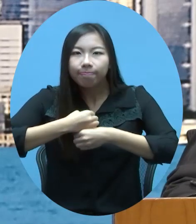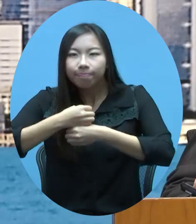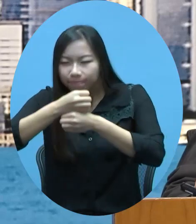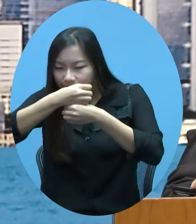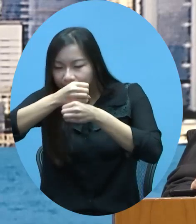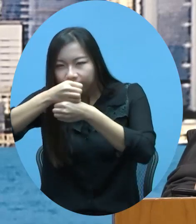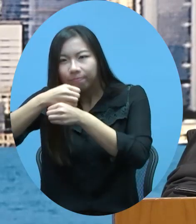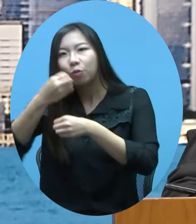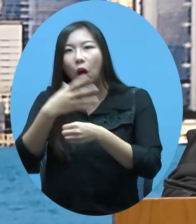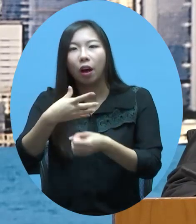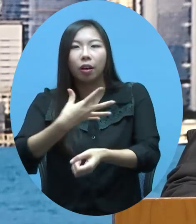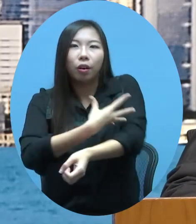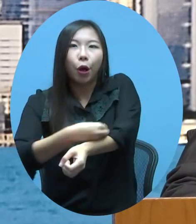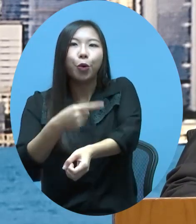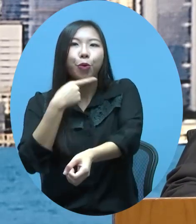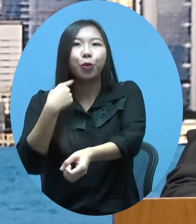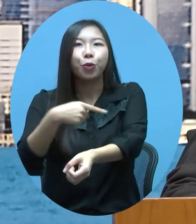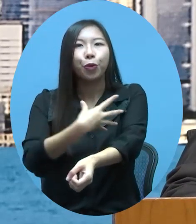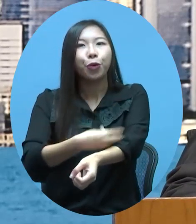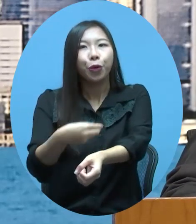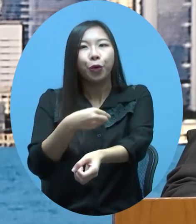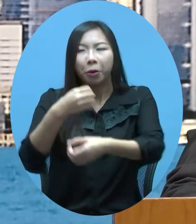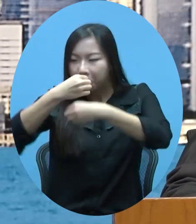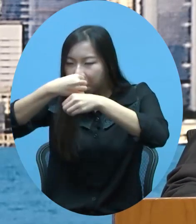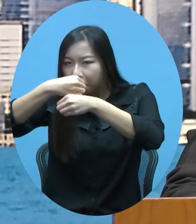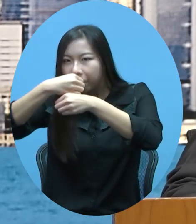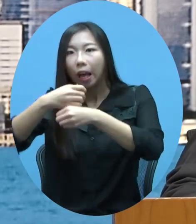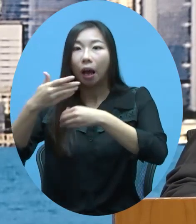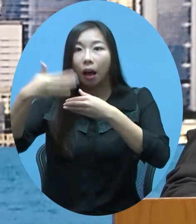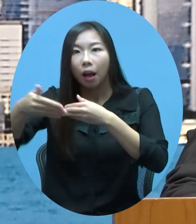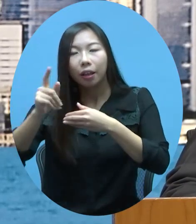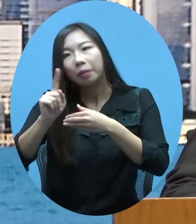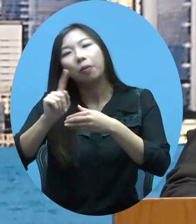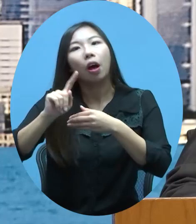要會抽血啊咁樣嘅，咁所以而家進一步嘅結果咧，就會話俾大家聽。